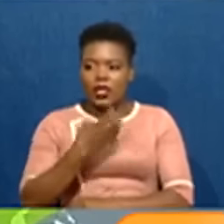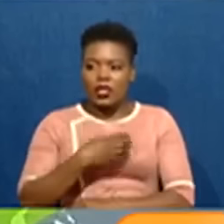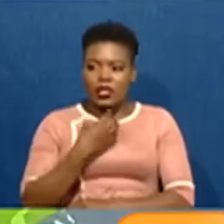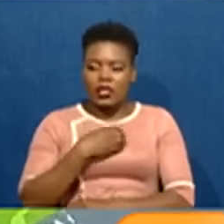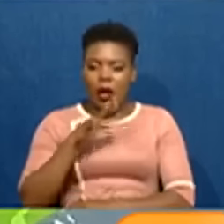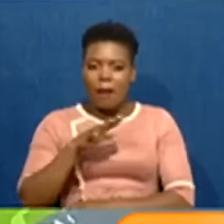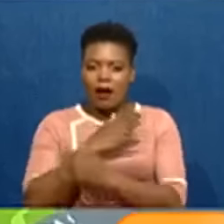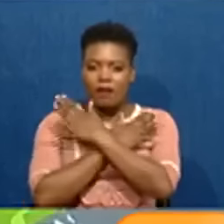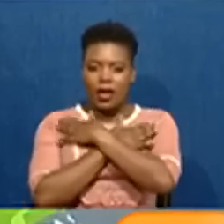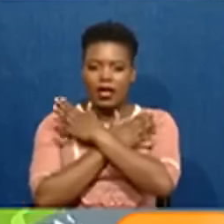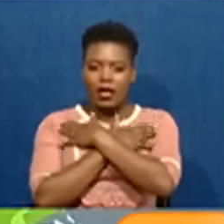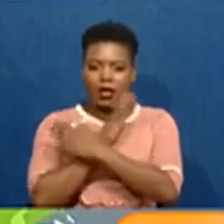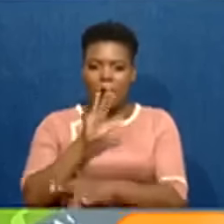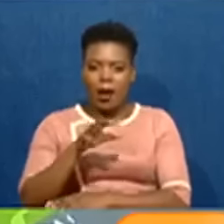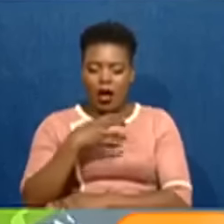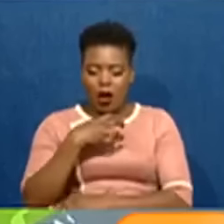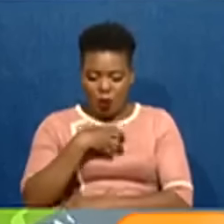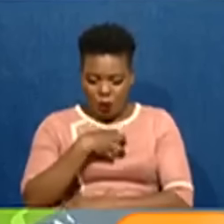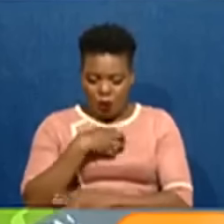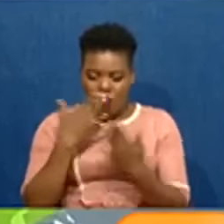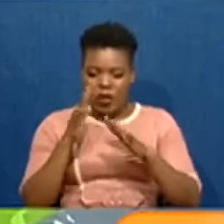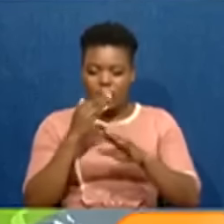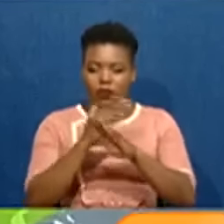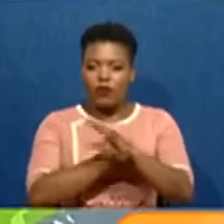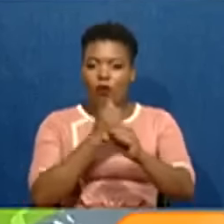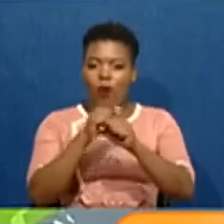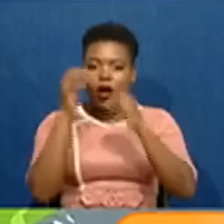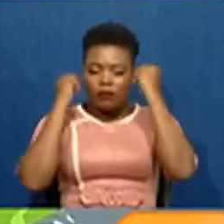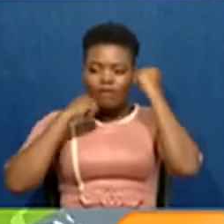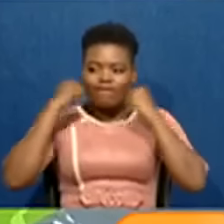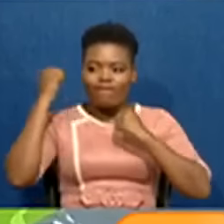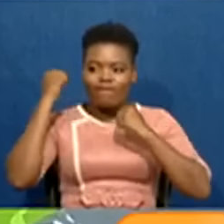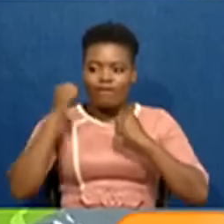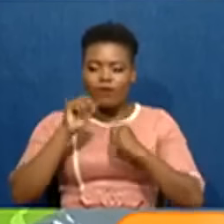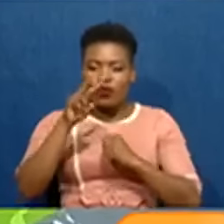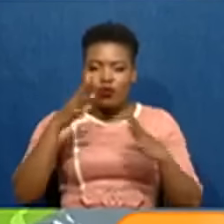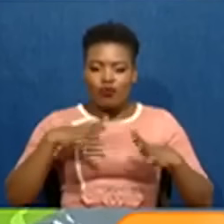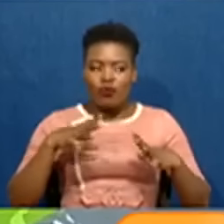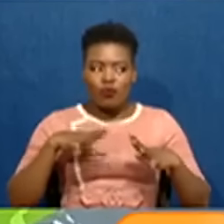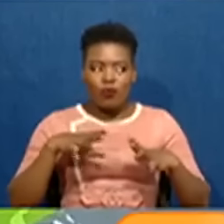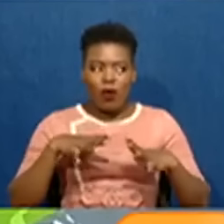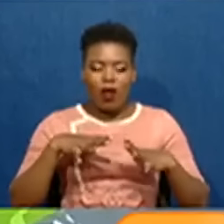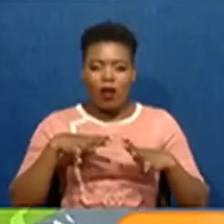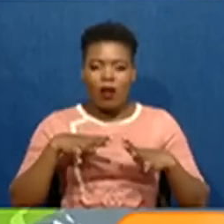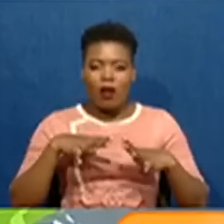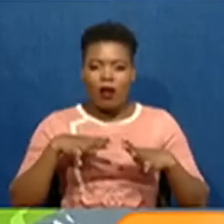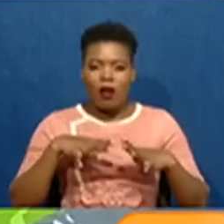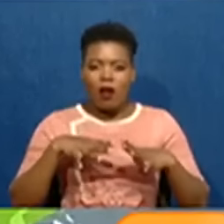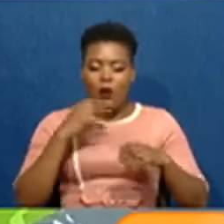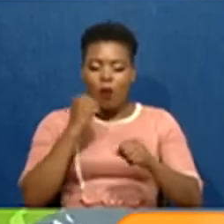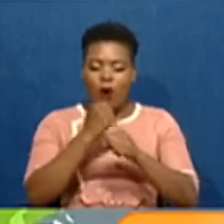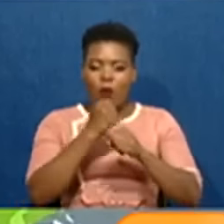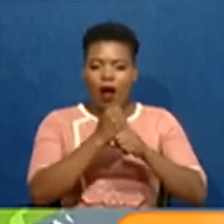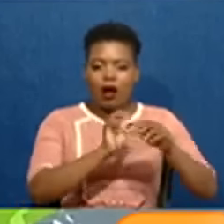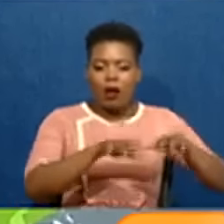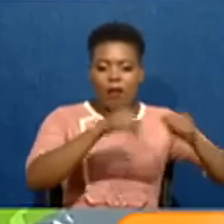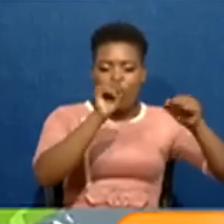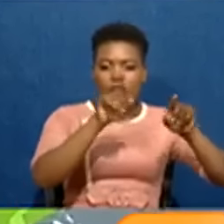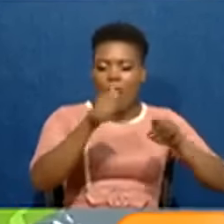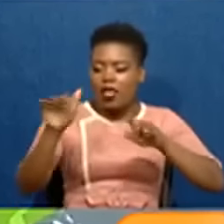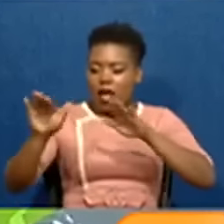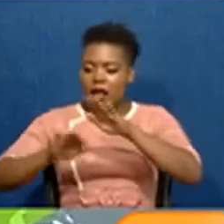Mentinkuar kutembelea mmoja wao aliyestaafu hivi majuzi. Wawili hao ambao mmoja alikuwa inspekta na mwingine akiwa sajenti